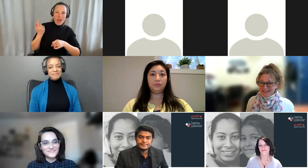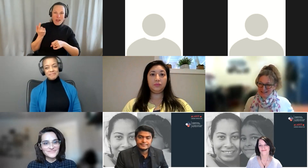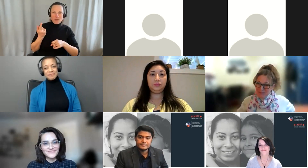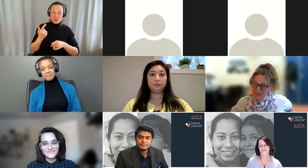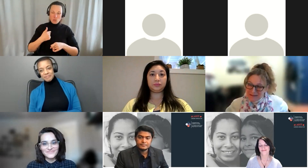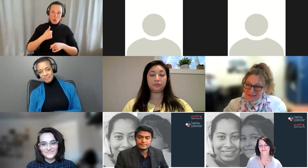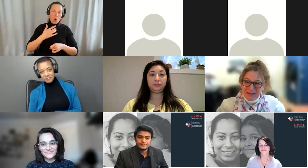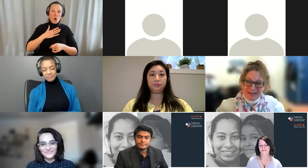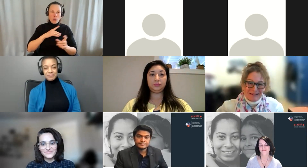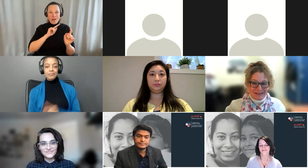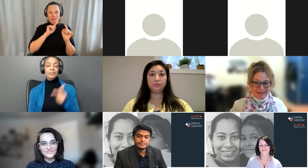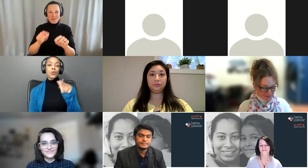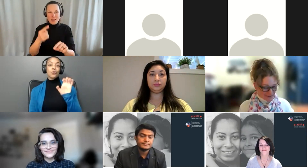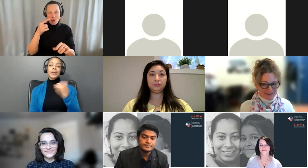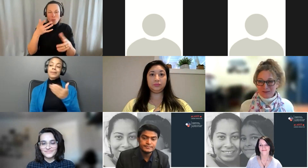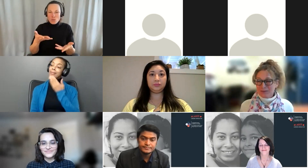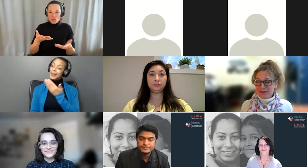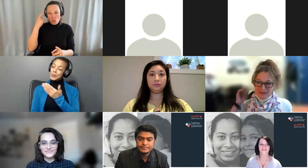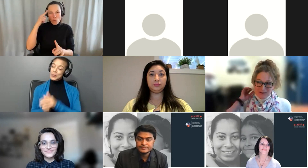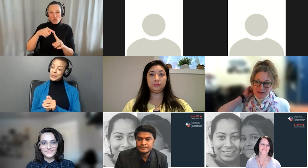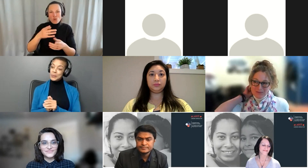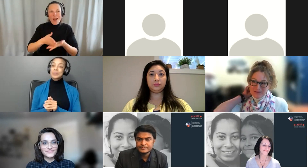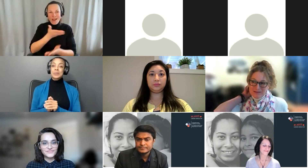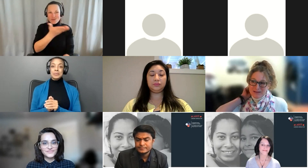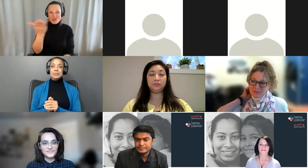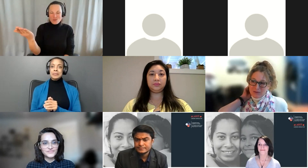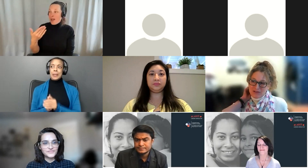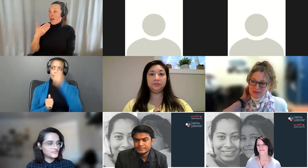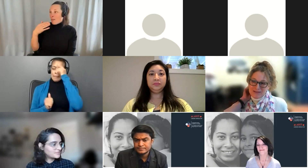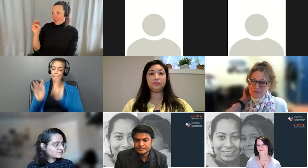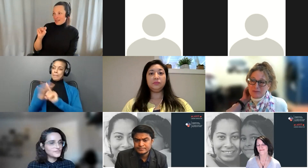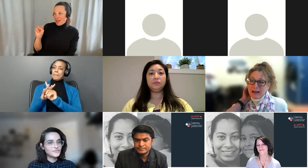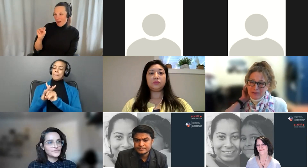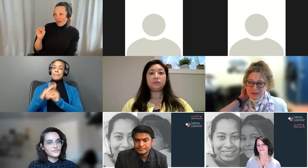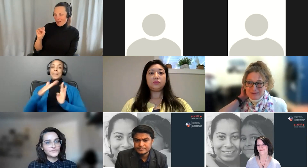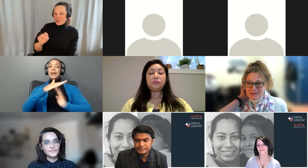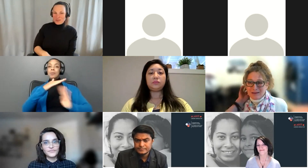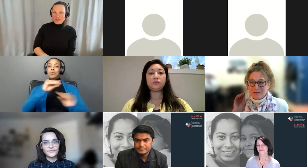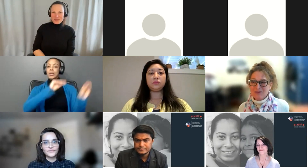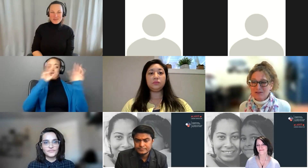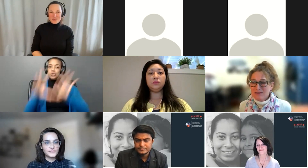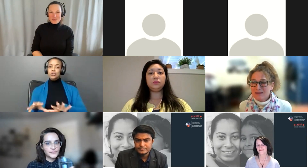aider. Merci, Martha. Et une autre chose,